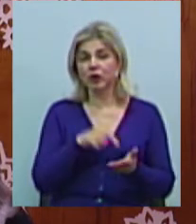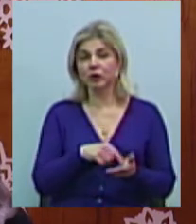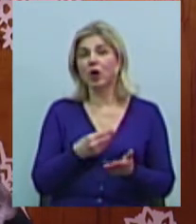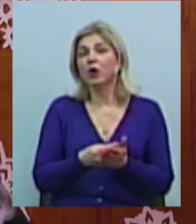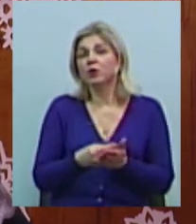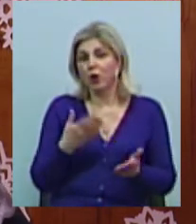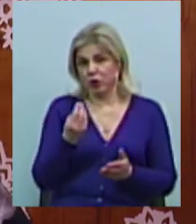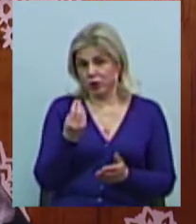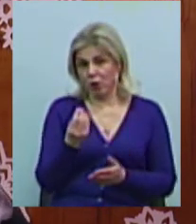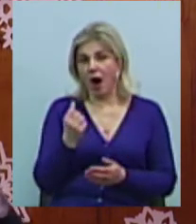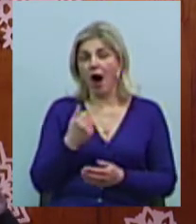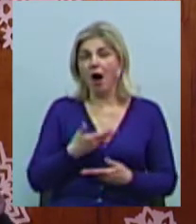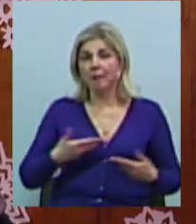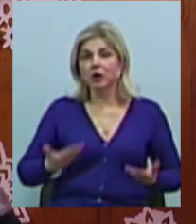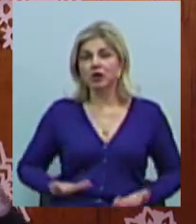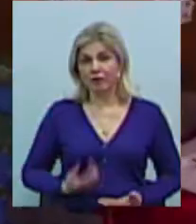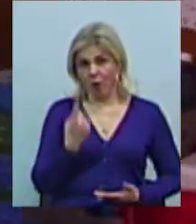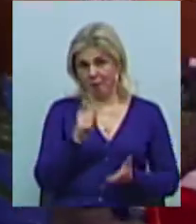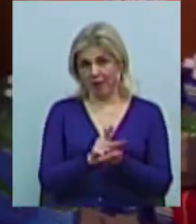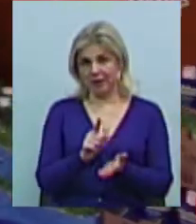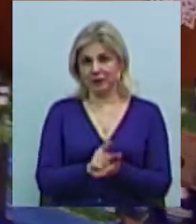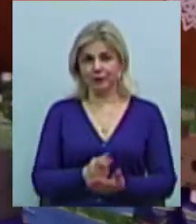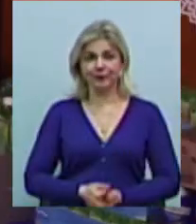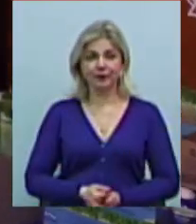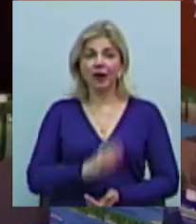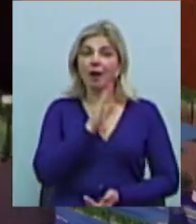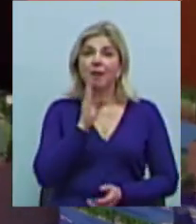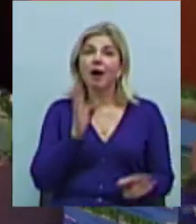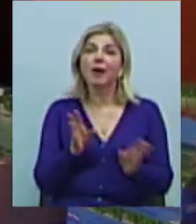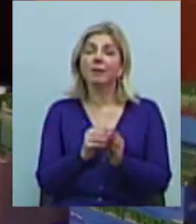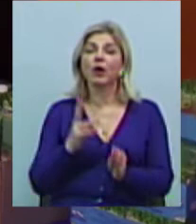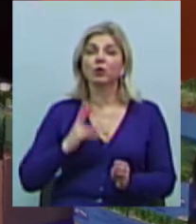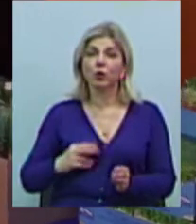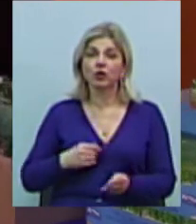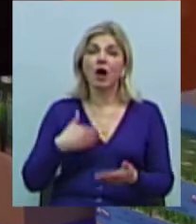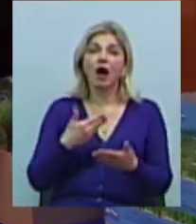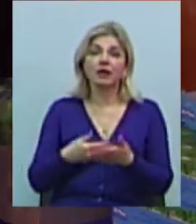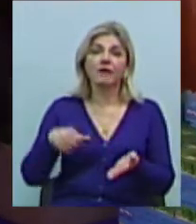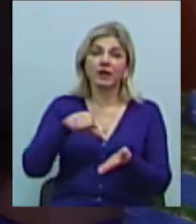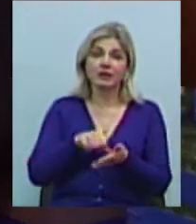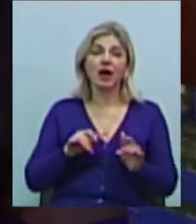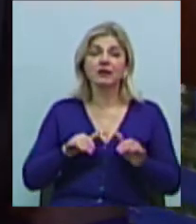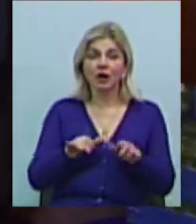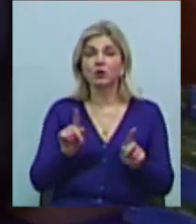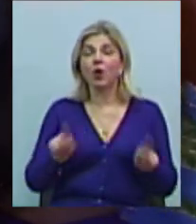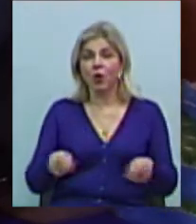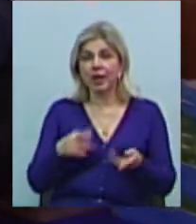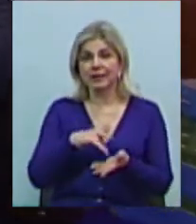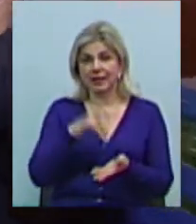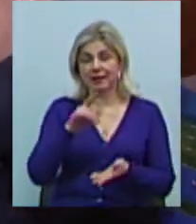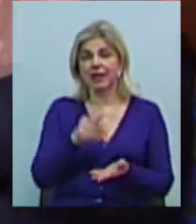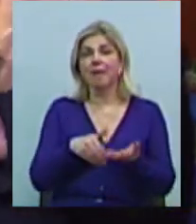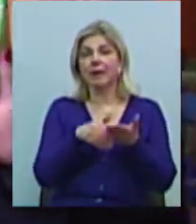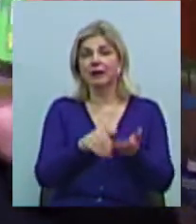дорого коштує, а ми живемо на пенсію на одну. Мама з донькою беруть активну участь в усіх заходах, які організовує центр за